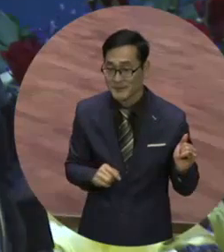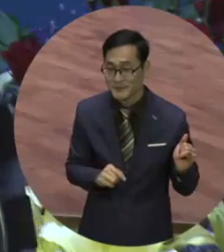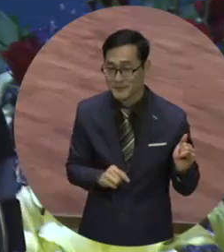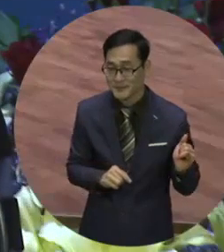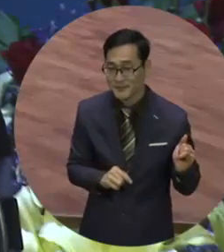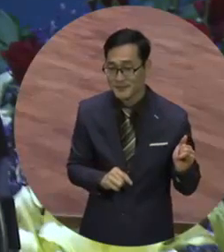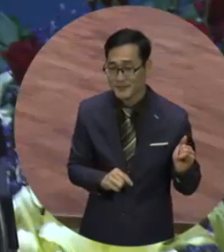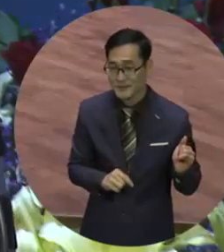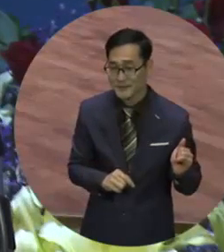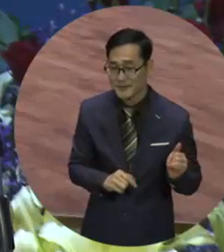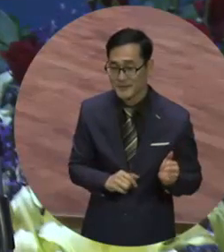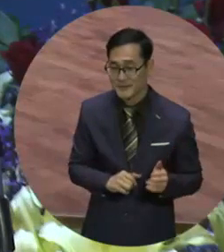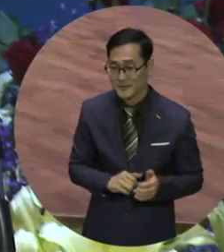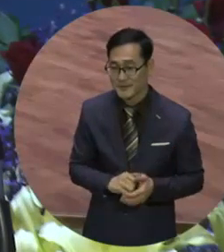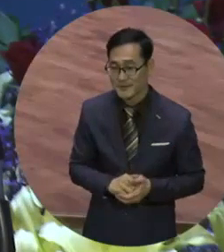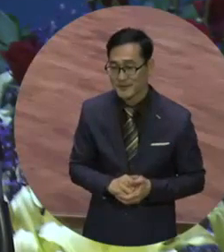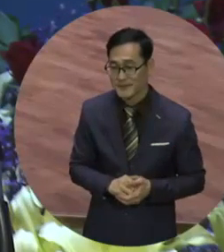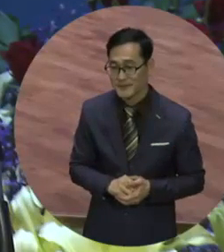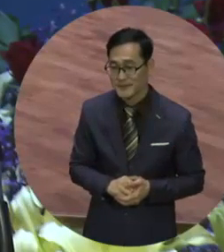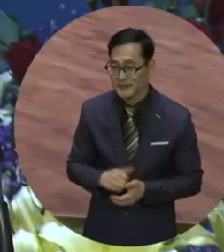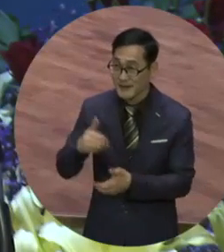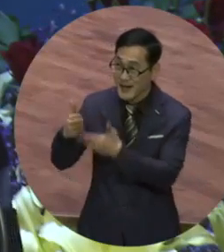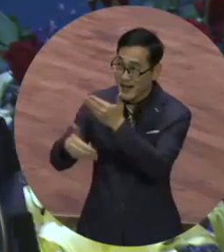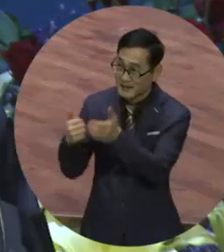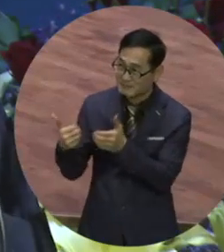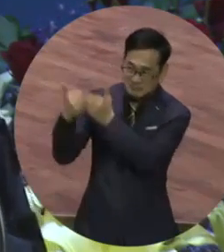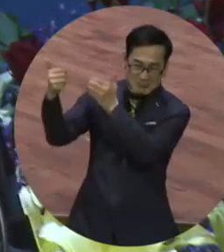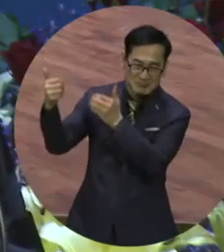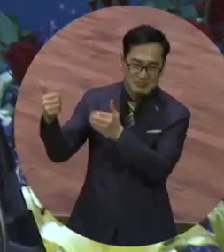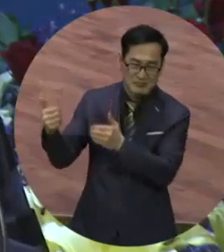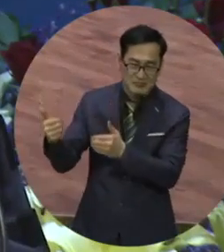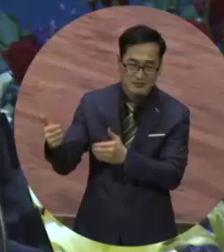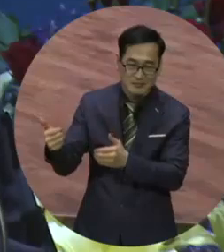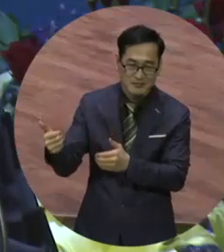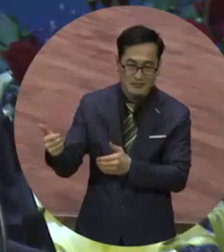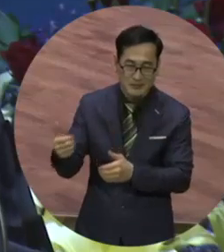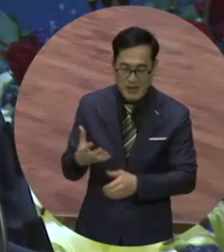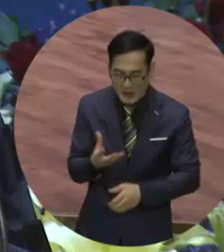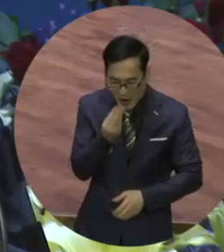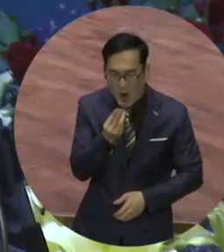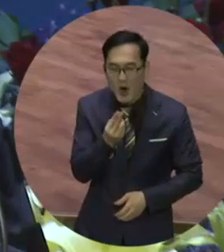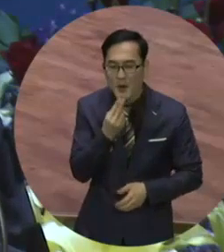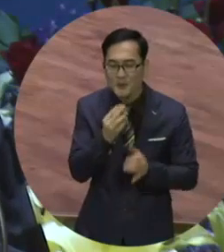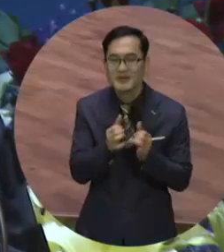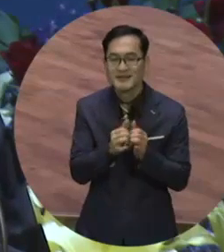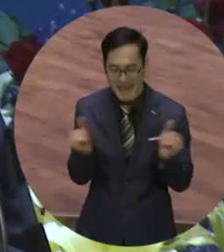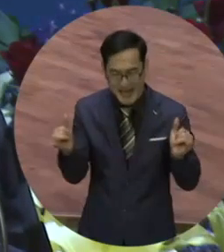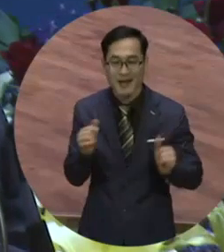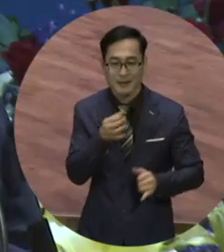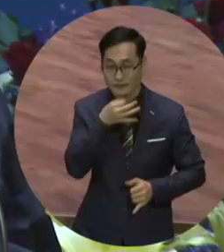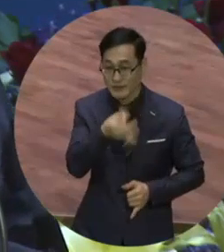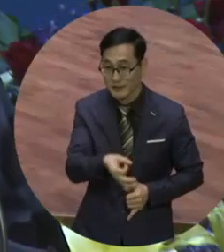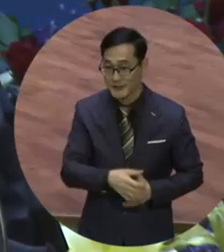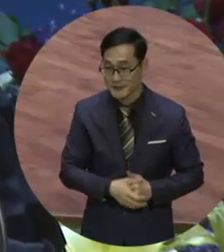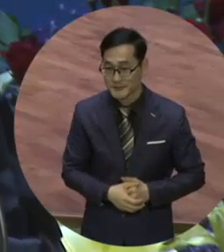하나님에 대해 의도적으로 대적하는 행위를 가리켜서 경건하지 않는 자.